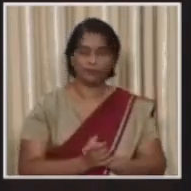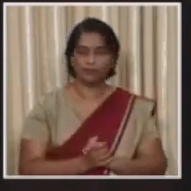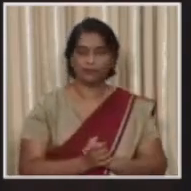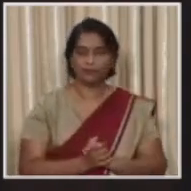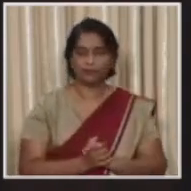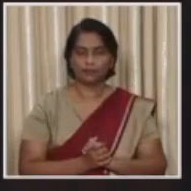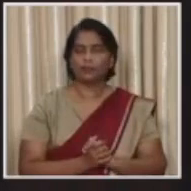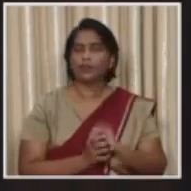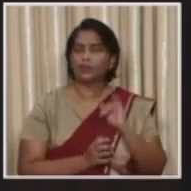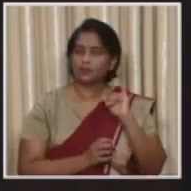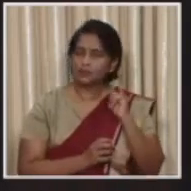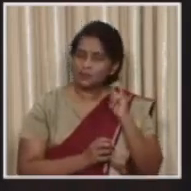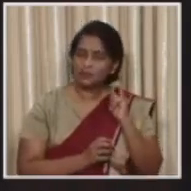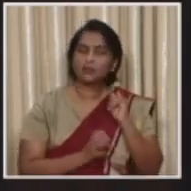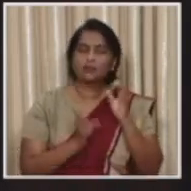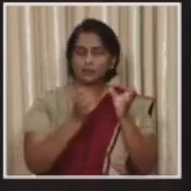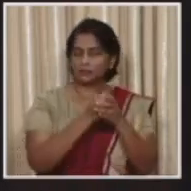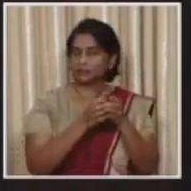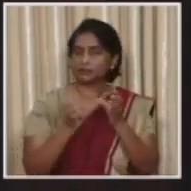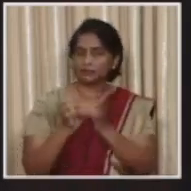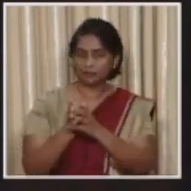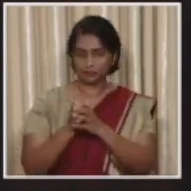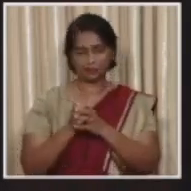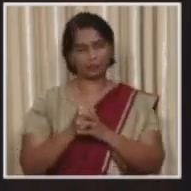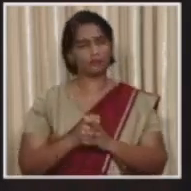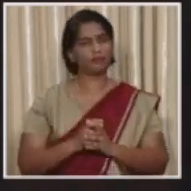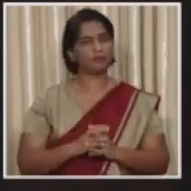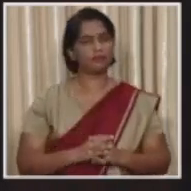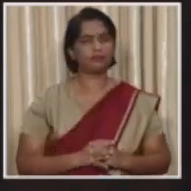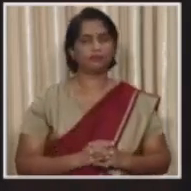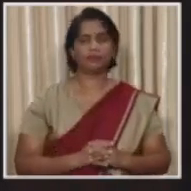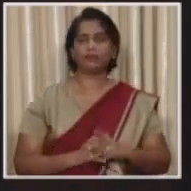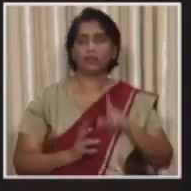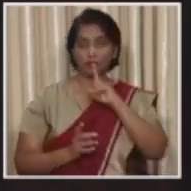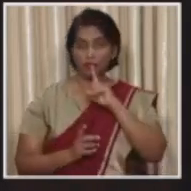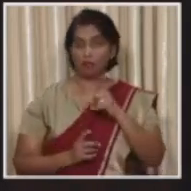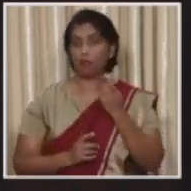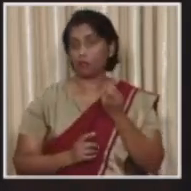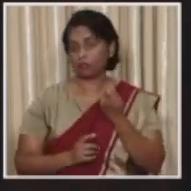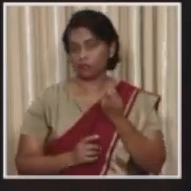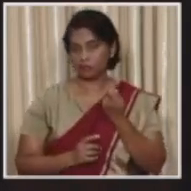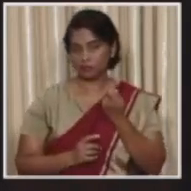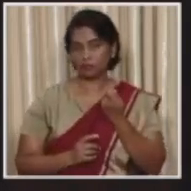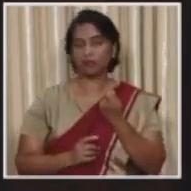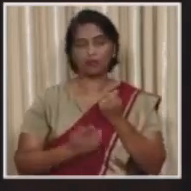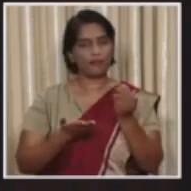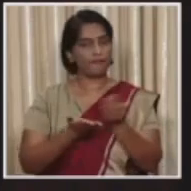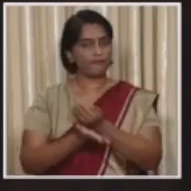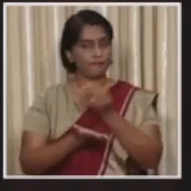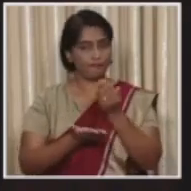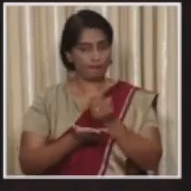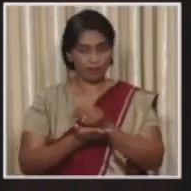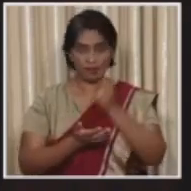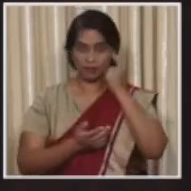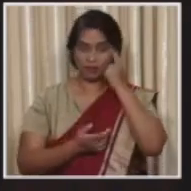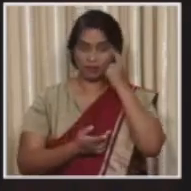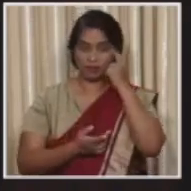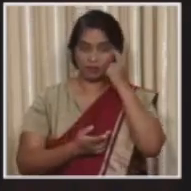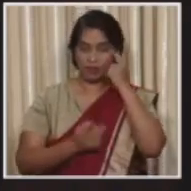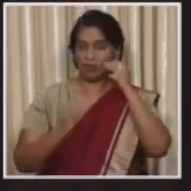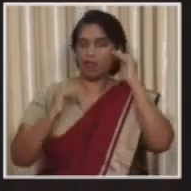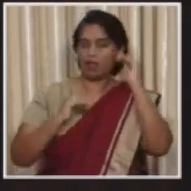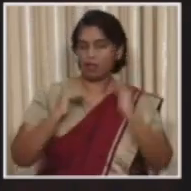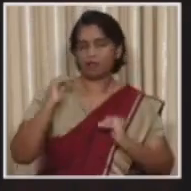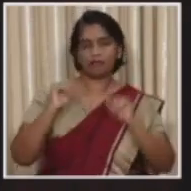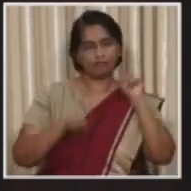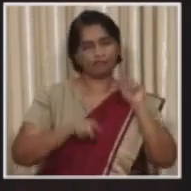සමහර අංශවලට කරන මූල්‍ය වෙන් කිරීම අඩු වැඩි